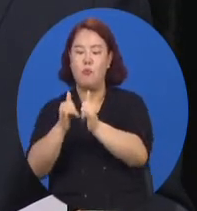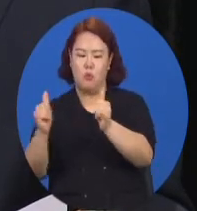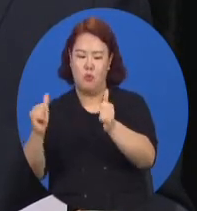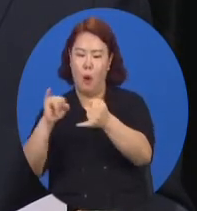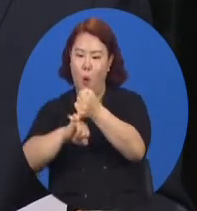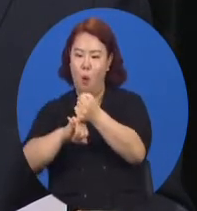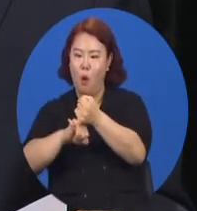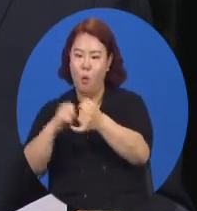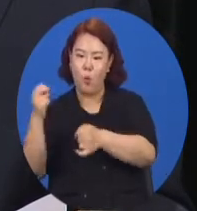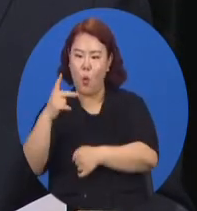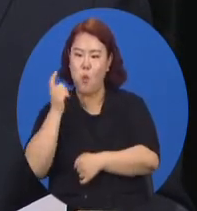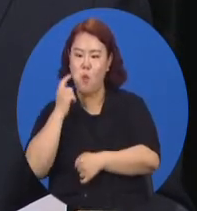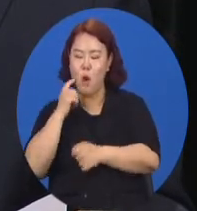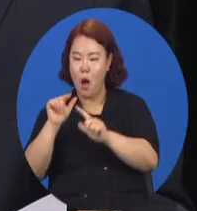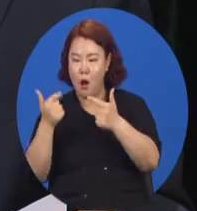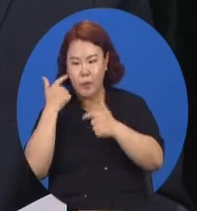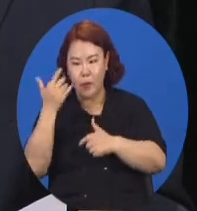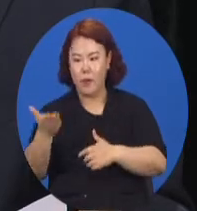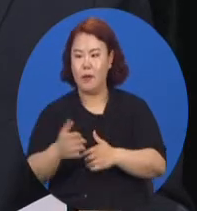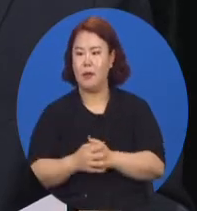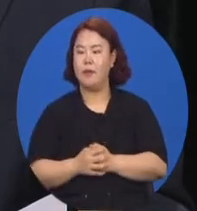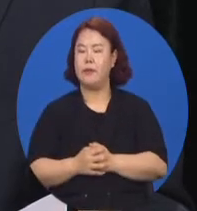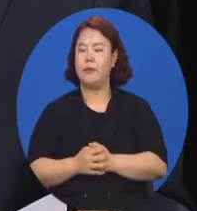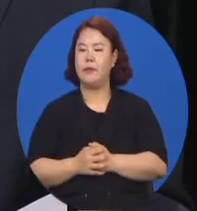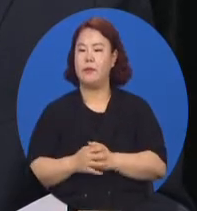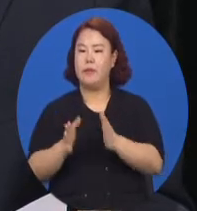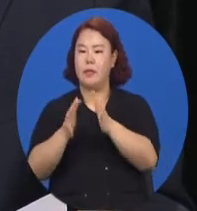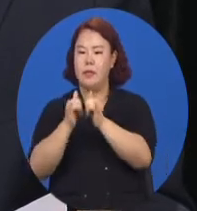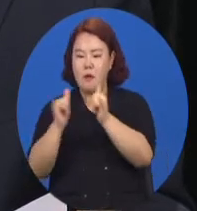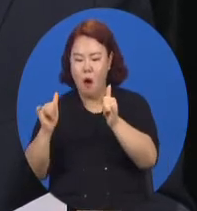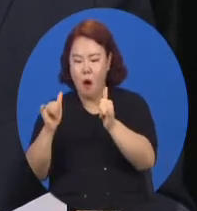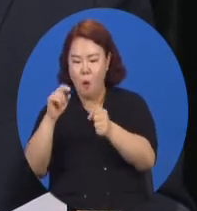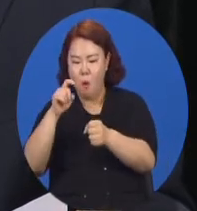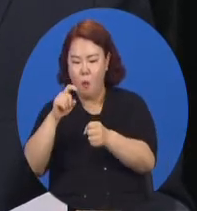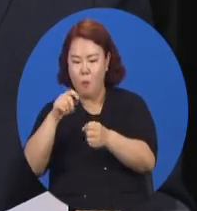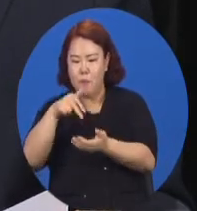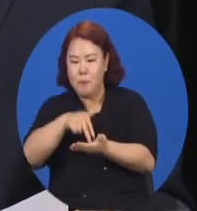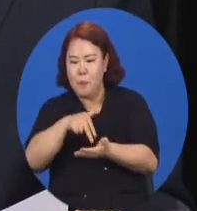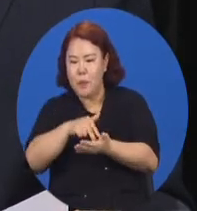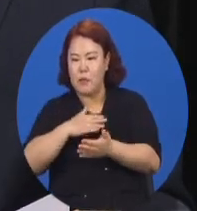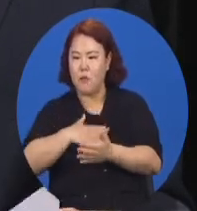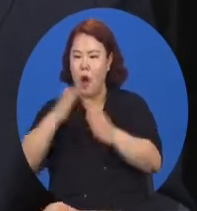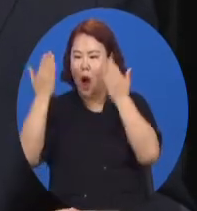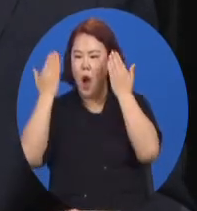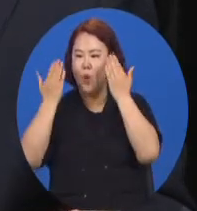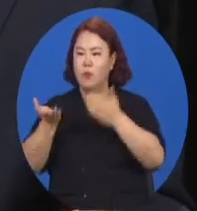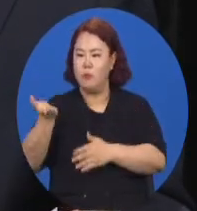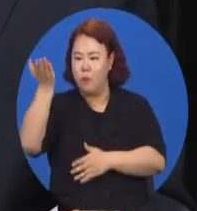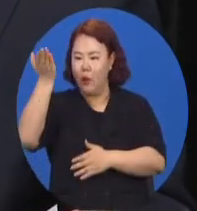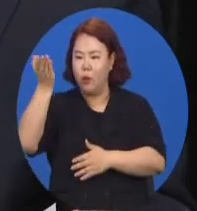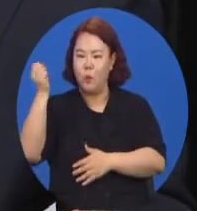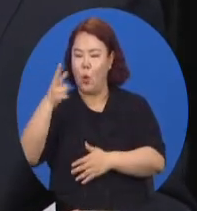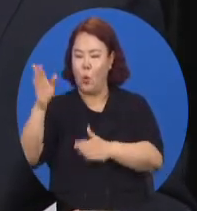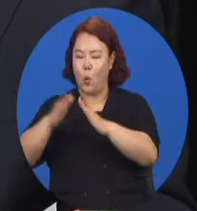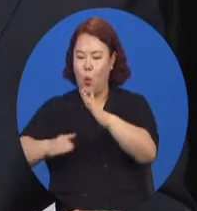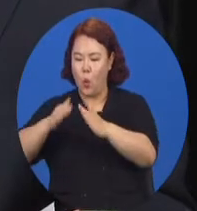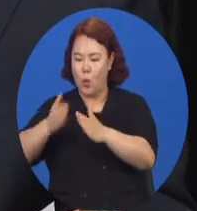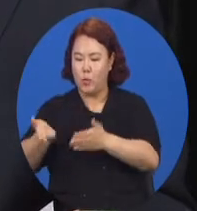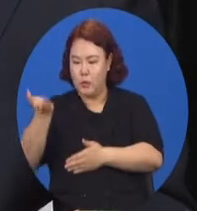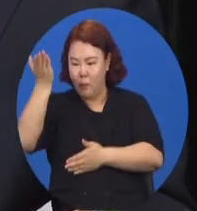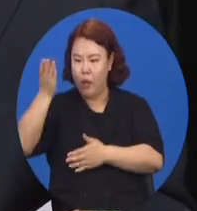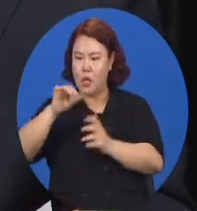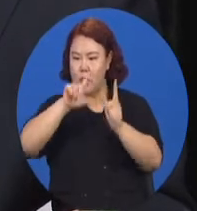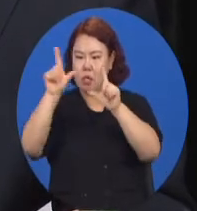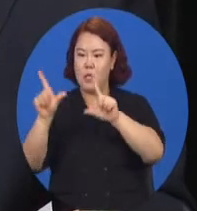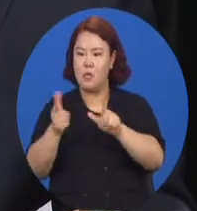이거 또 거짓말 하시는 거 아닙니까? 인간적으로 말씀드려서 저한테는 학교 선배님이시고 공직 선배고 인생